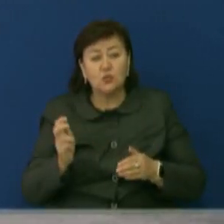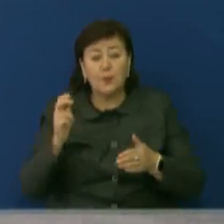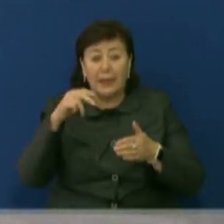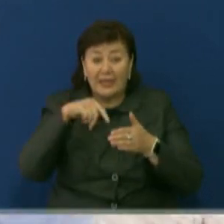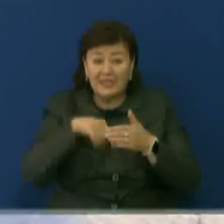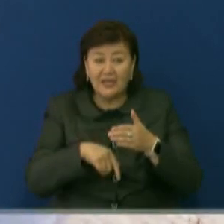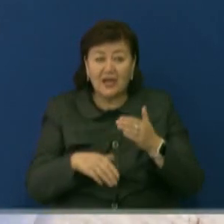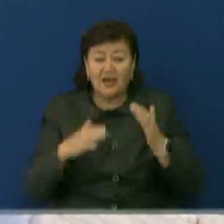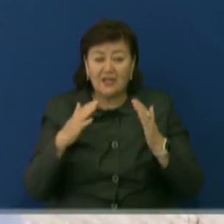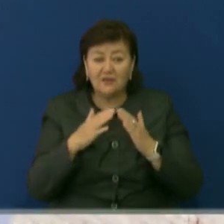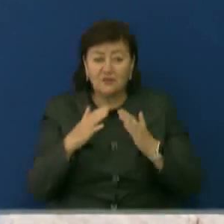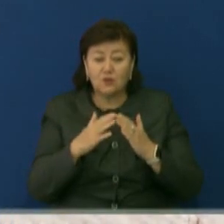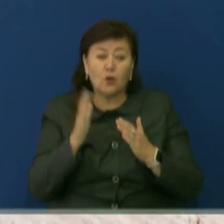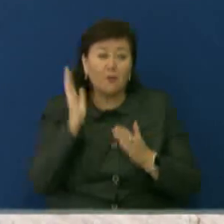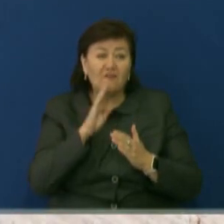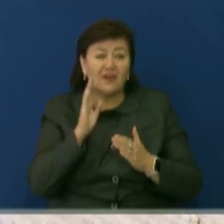дома.